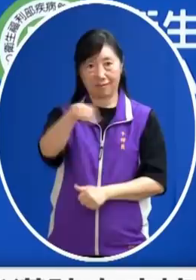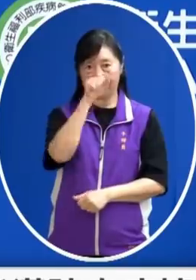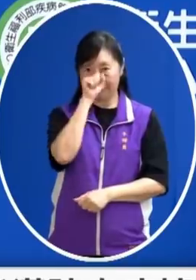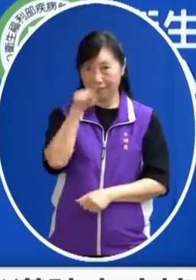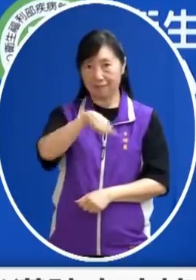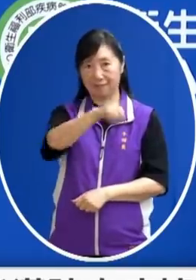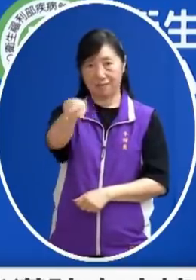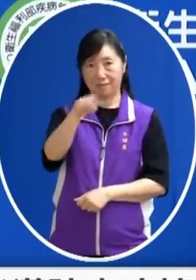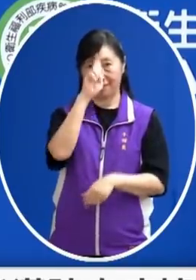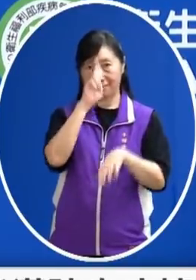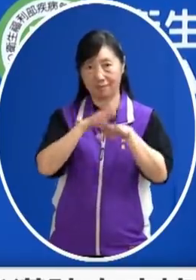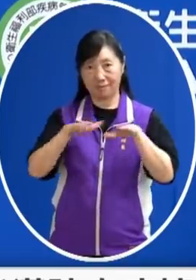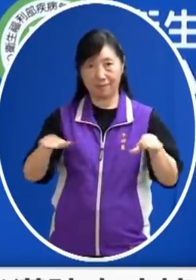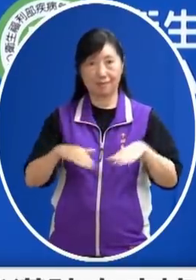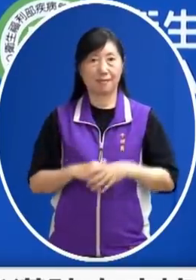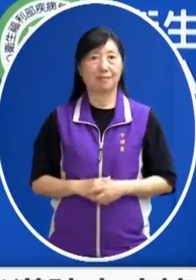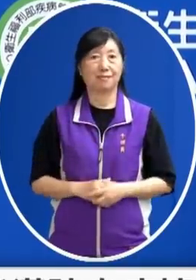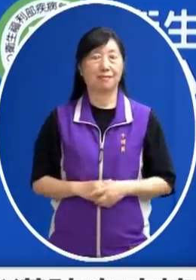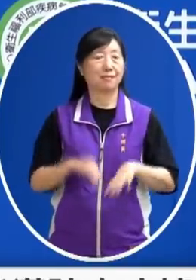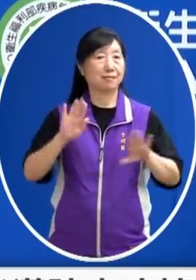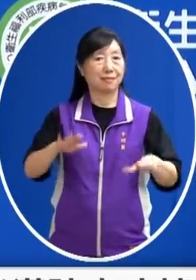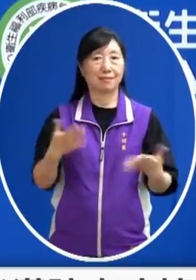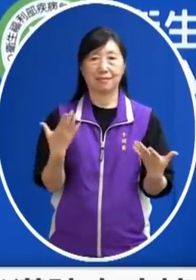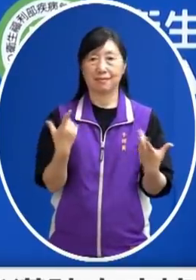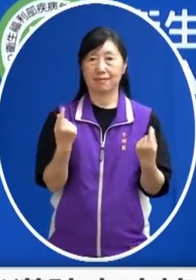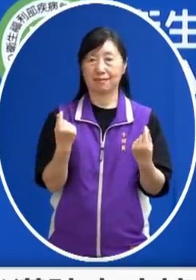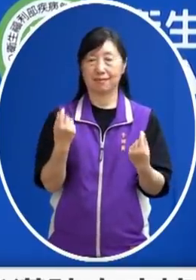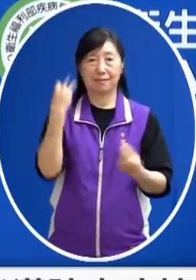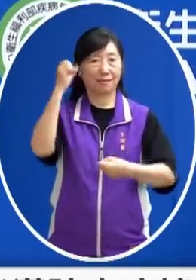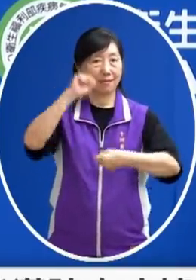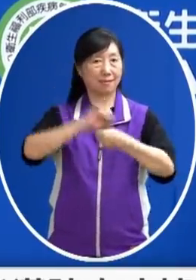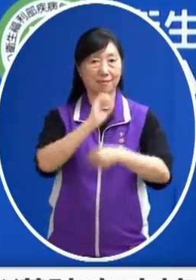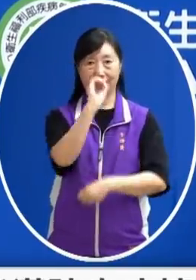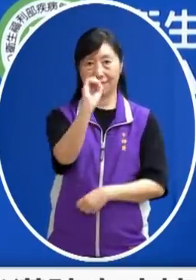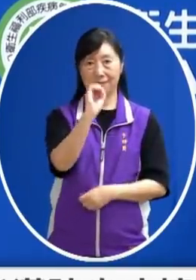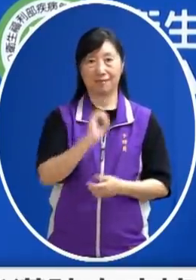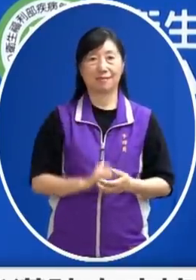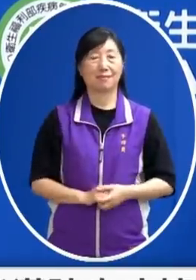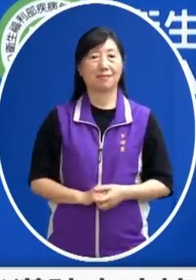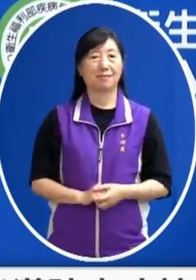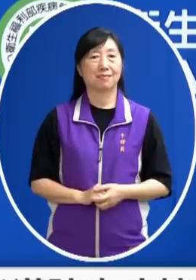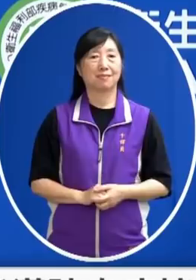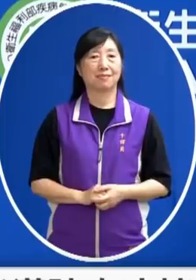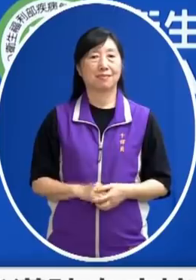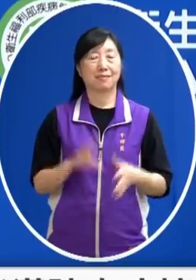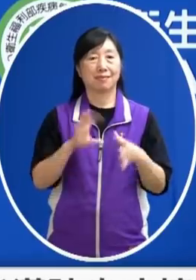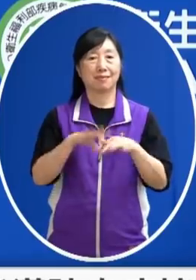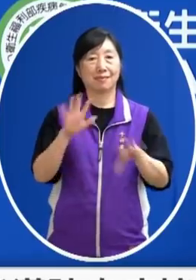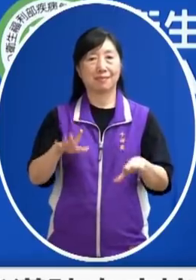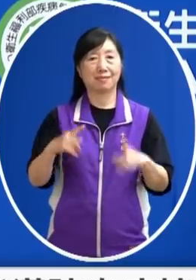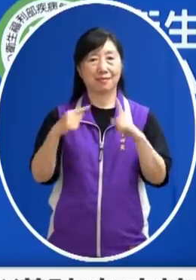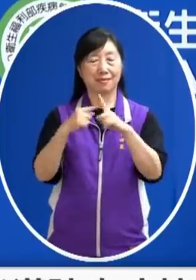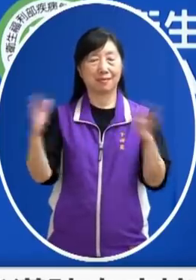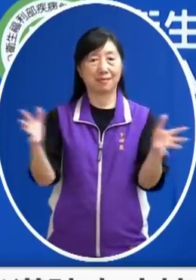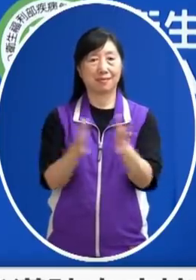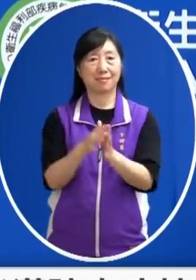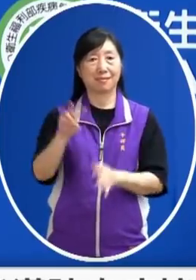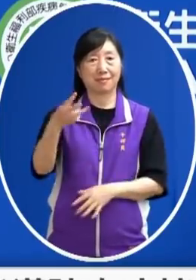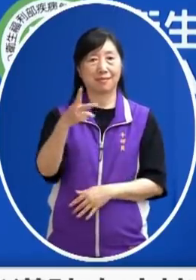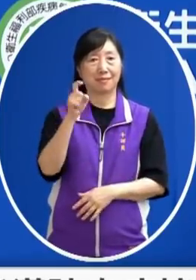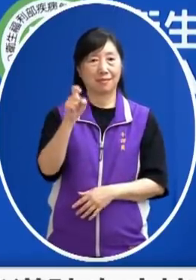安哈。那我们今天仍然没有新增的病例哈，那且隔离人数也增至